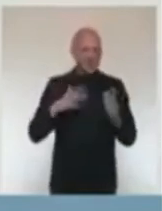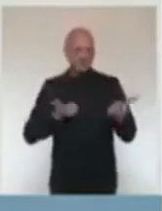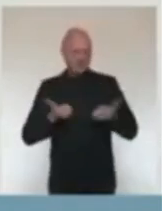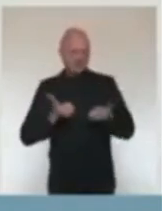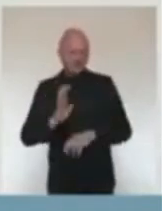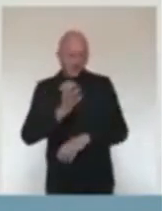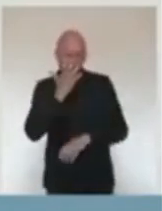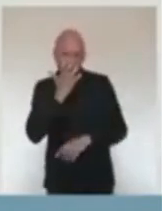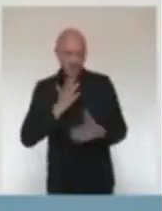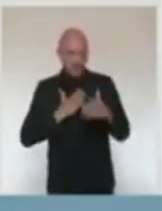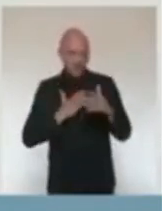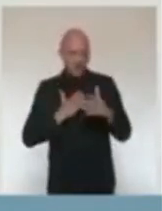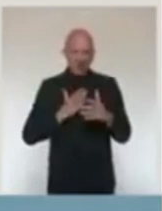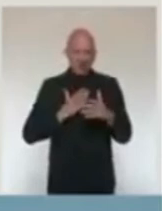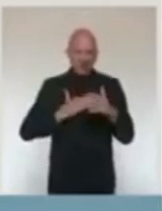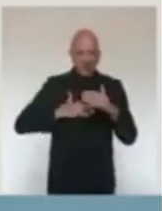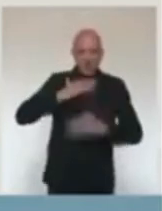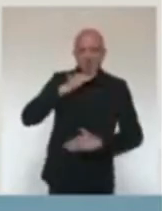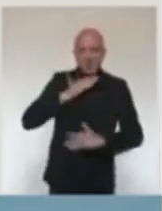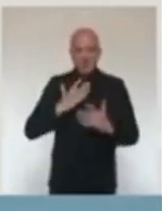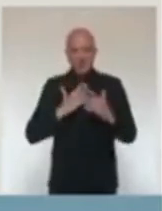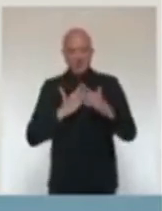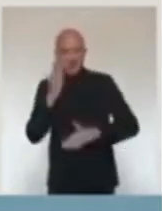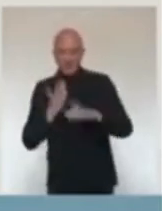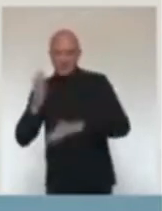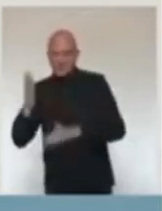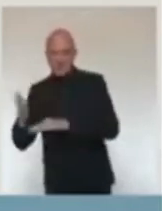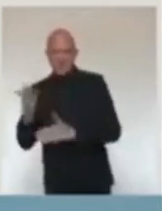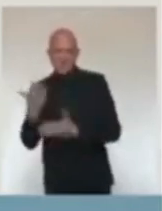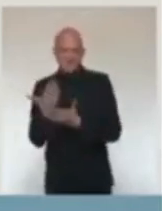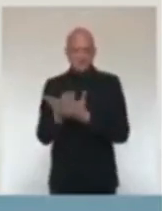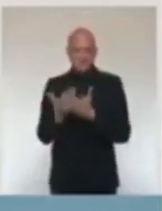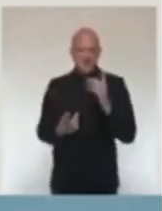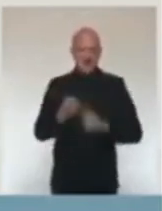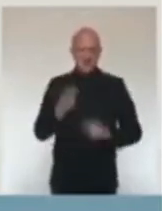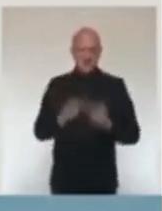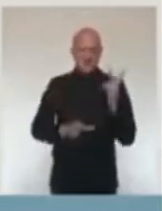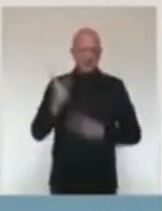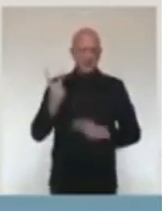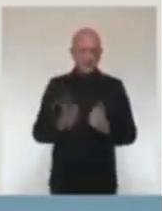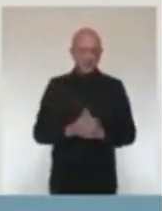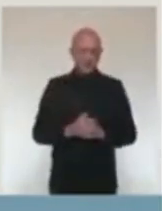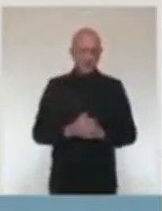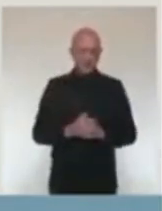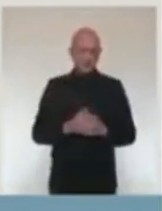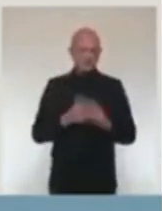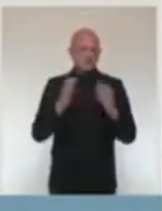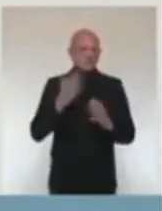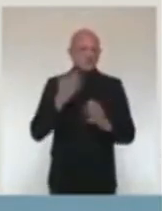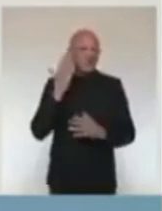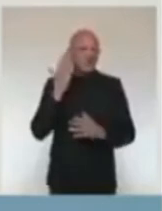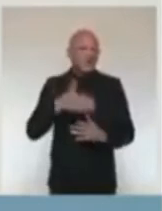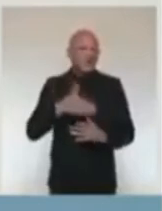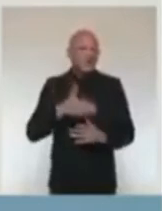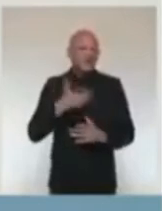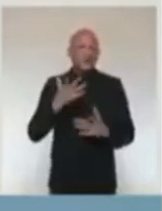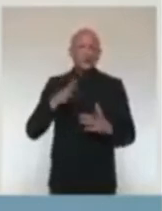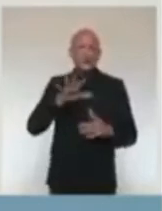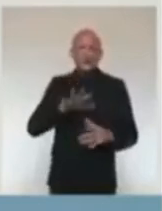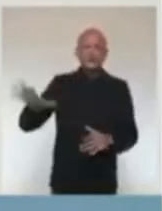des hôpitaux. Et que cet indicateur, nous l'avons vu lors de la vague épidémique dans les régions touchées, se conçoit à l'échelle